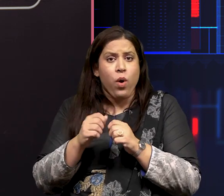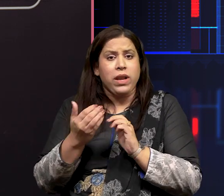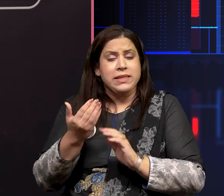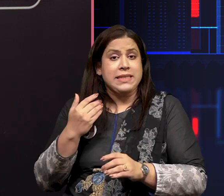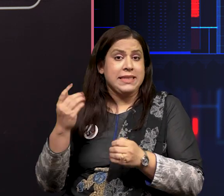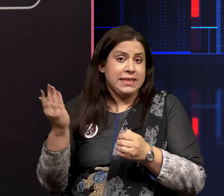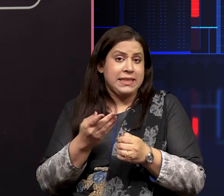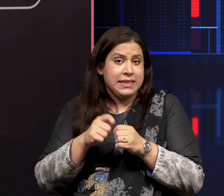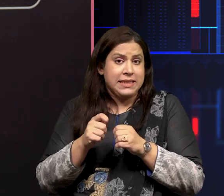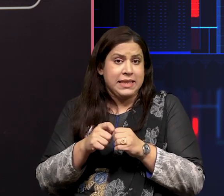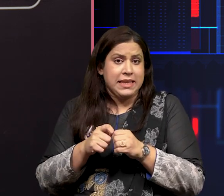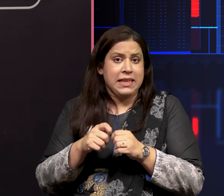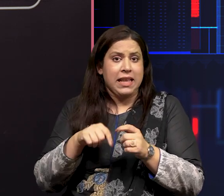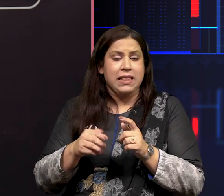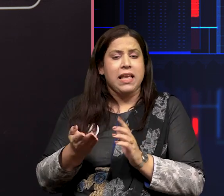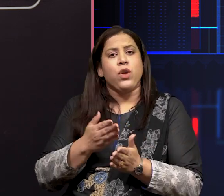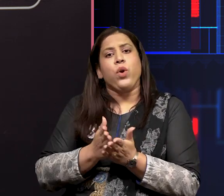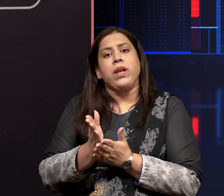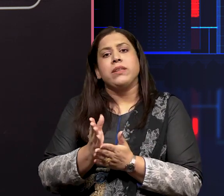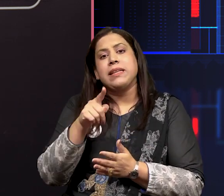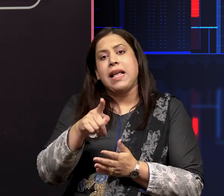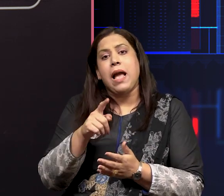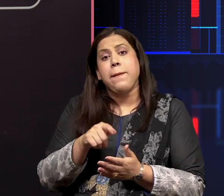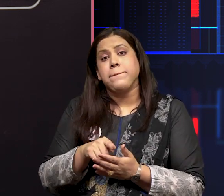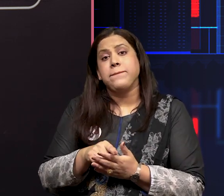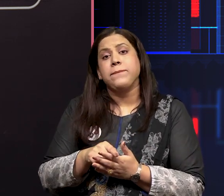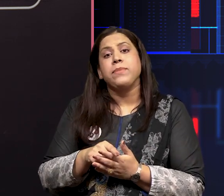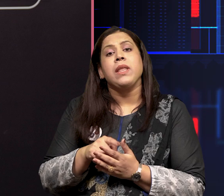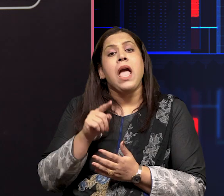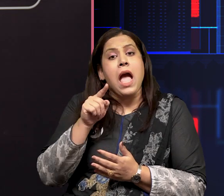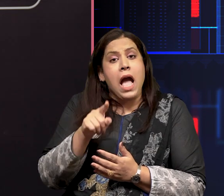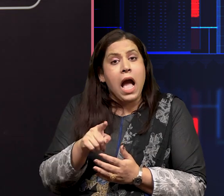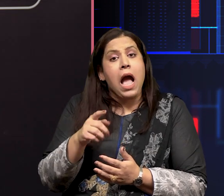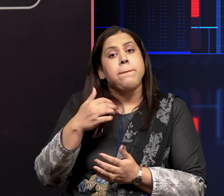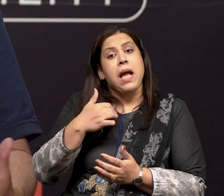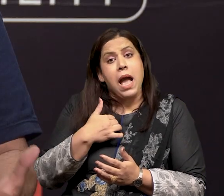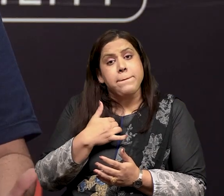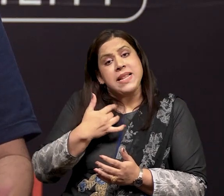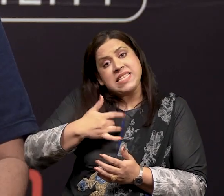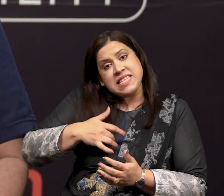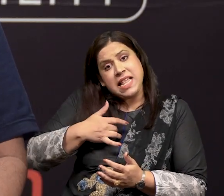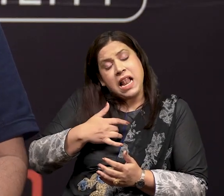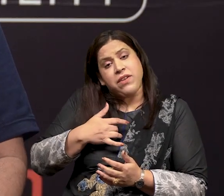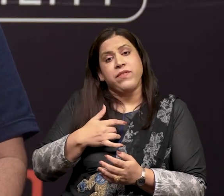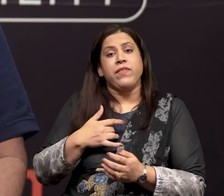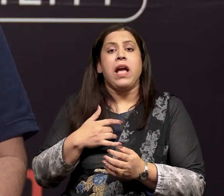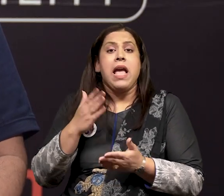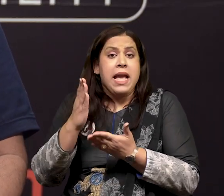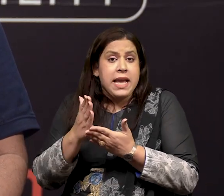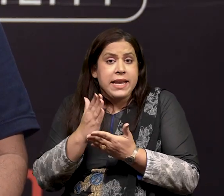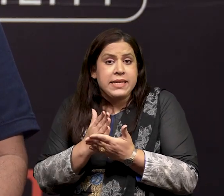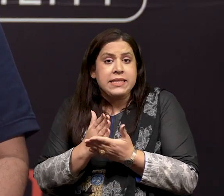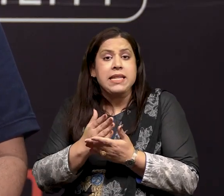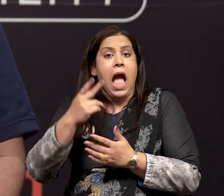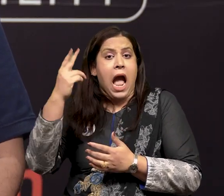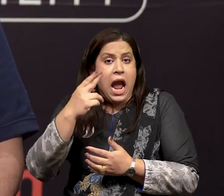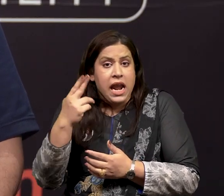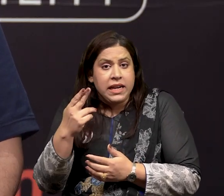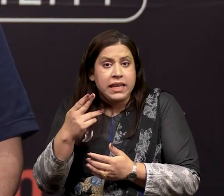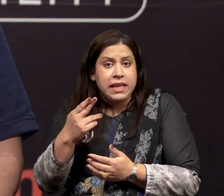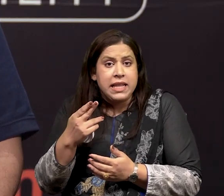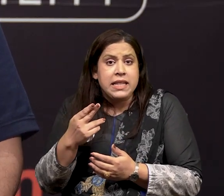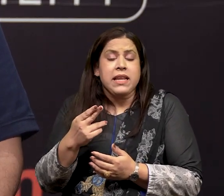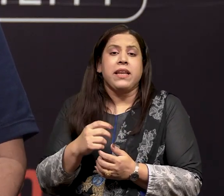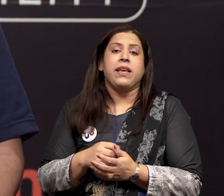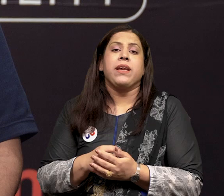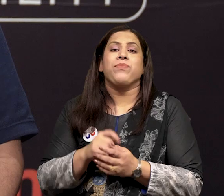है क्रिएटिविटी के थ्रू, आर्ट के थ्रू, यू गिव टू दिस वर्ल्ड. एंड आर्ट जो है वो क्वेश्चंस रेज